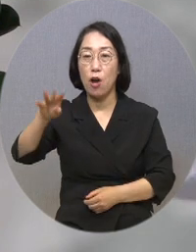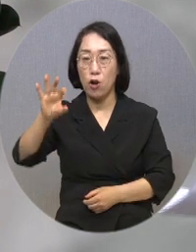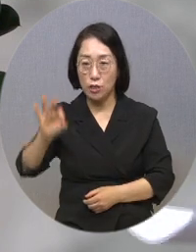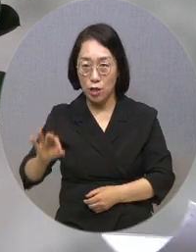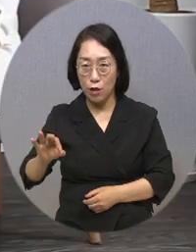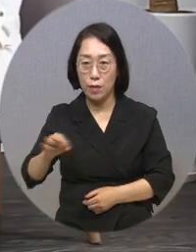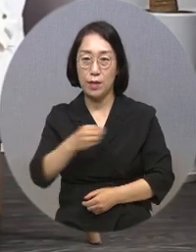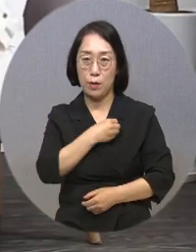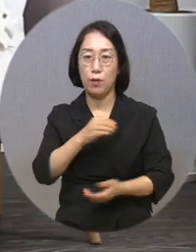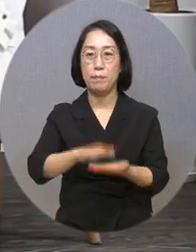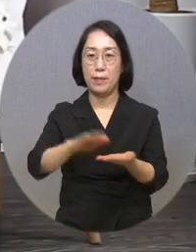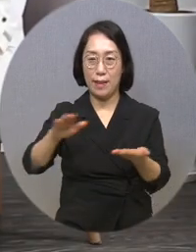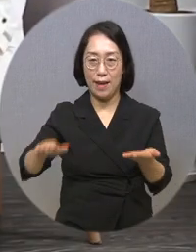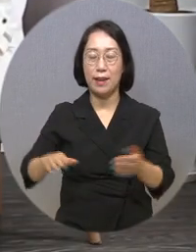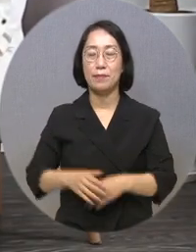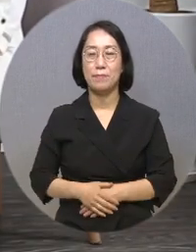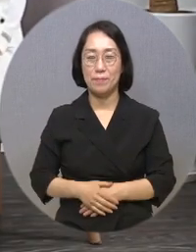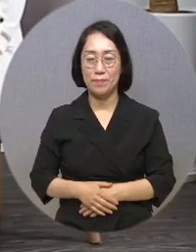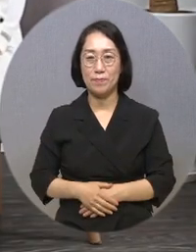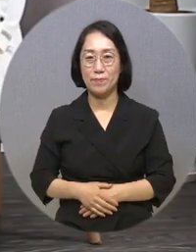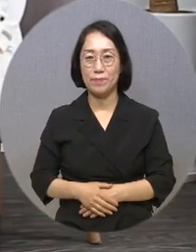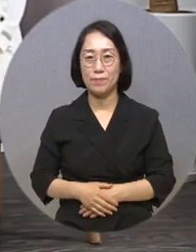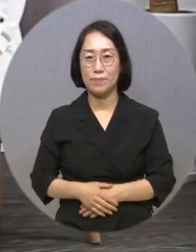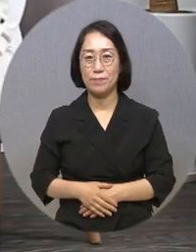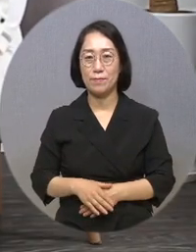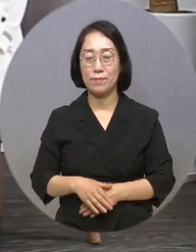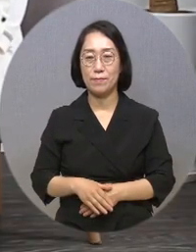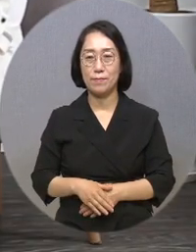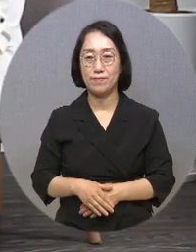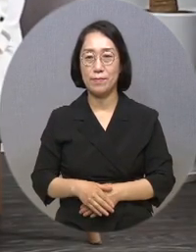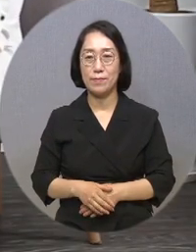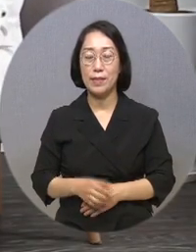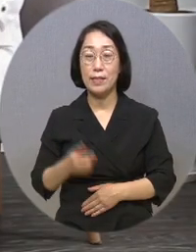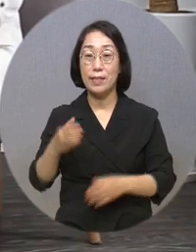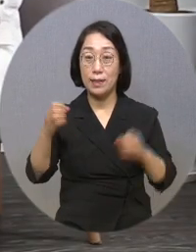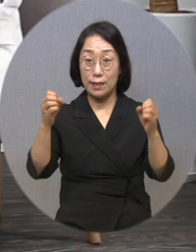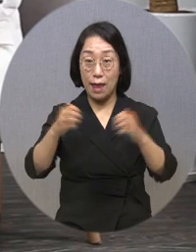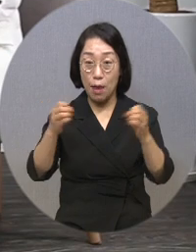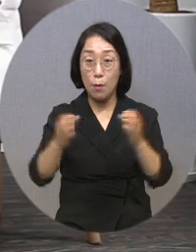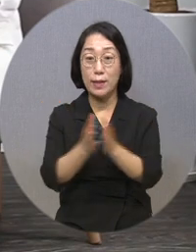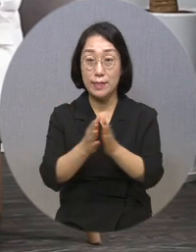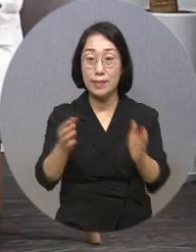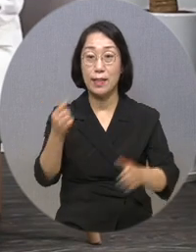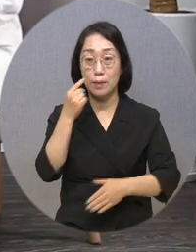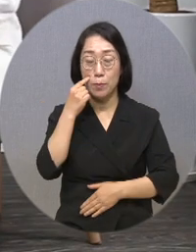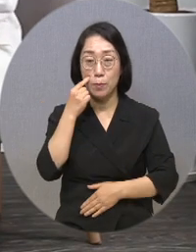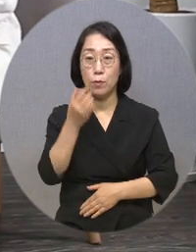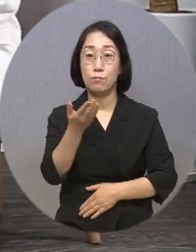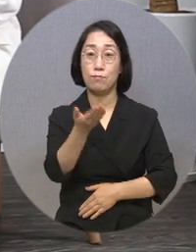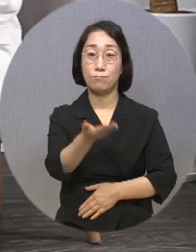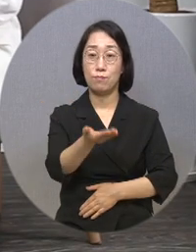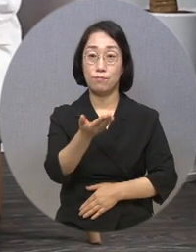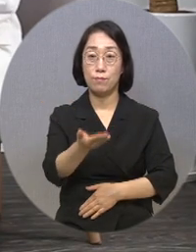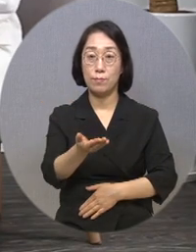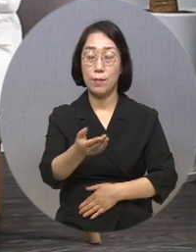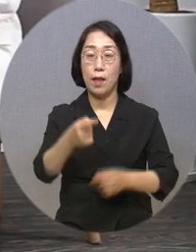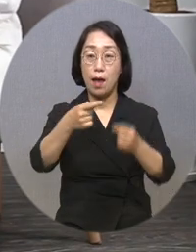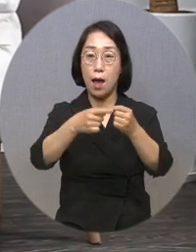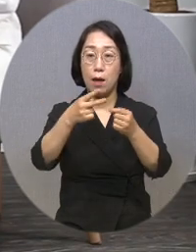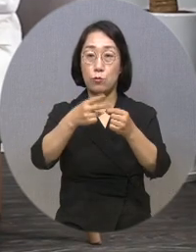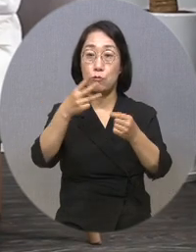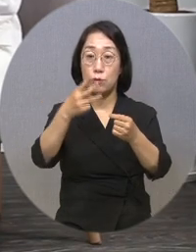반갑습니다. 네, 이제 그러면 이제 저 인터뷰를 진행을 하겠습니다. 네, 의원님께서는요, 이제 삼선